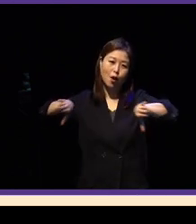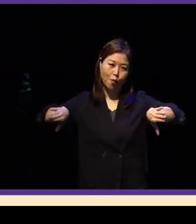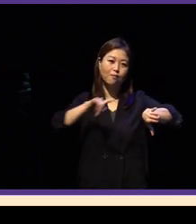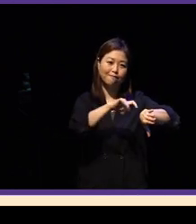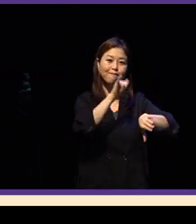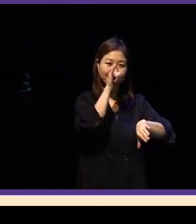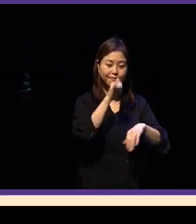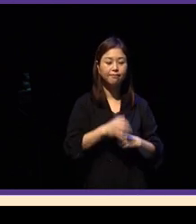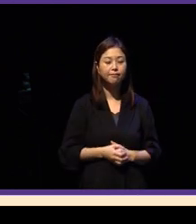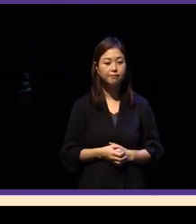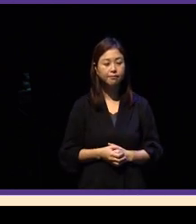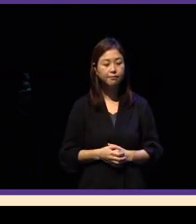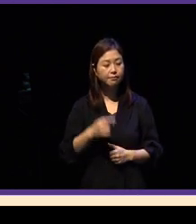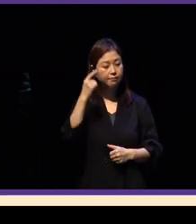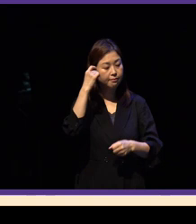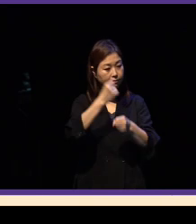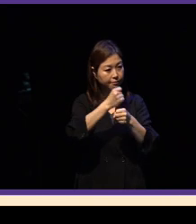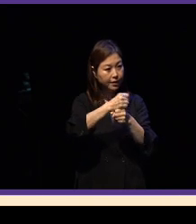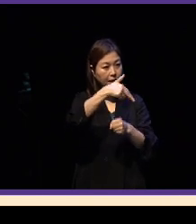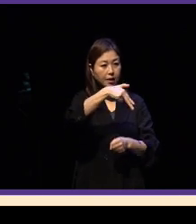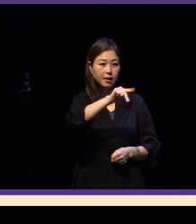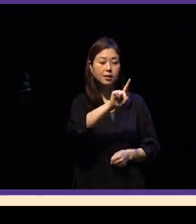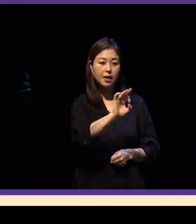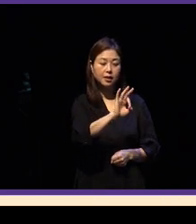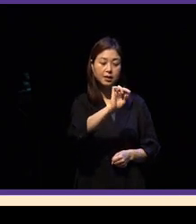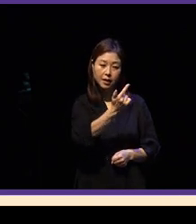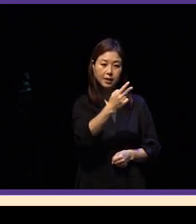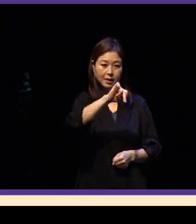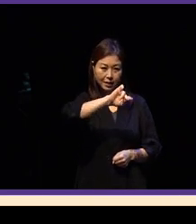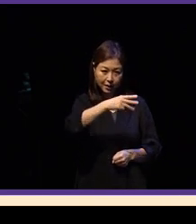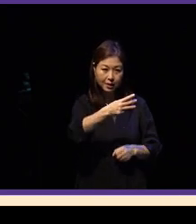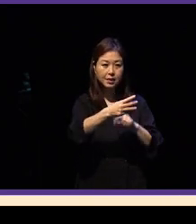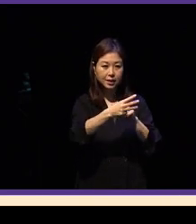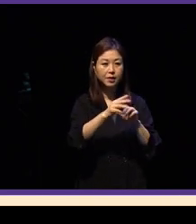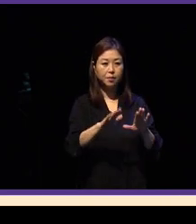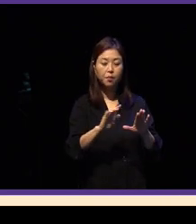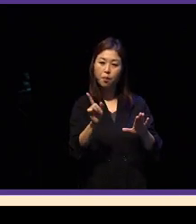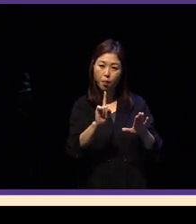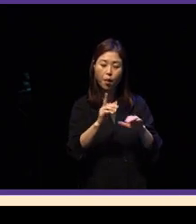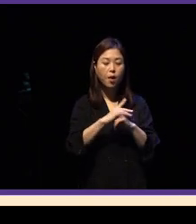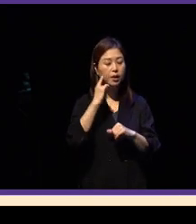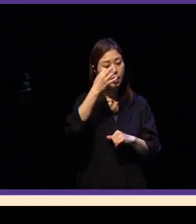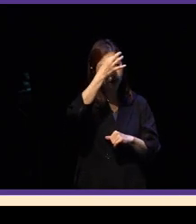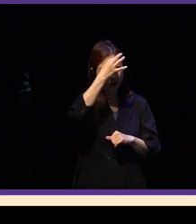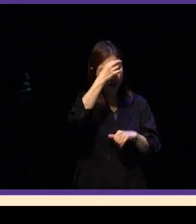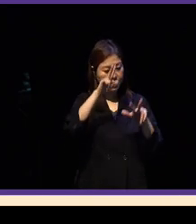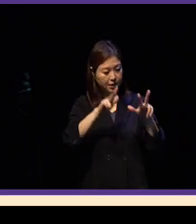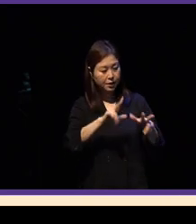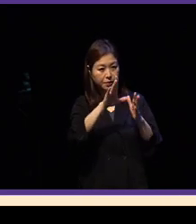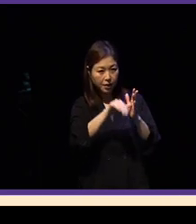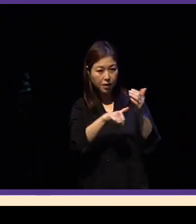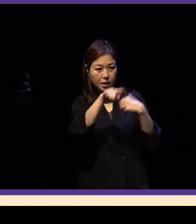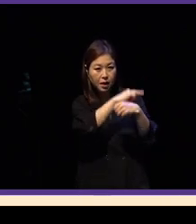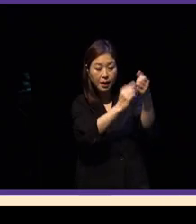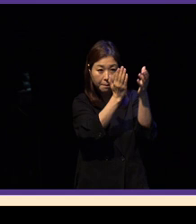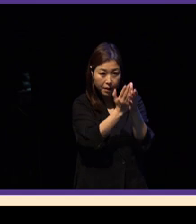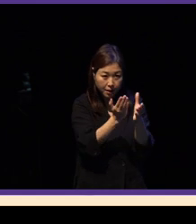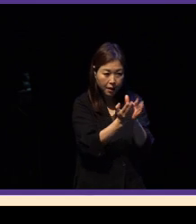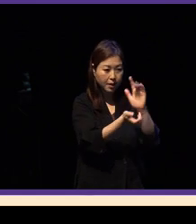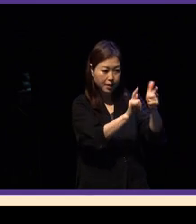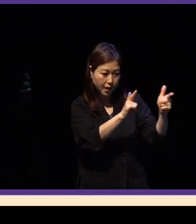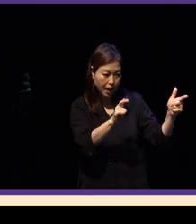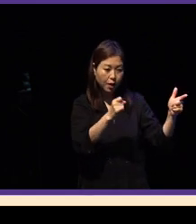되겠습니다. 저희 창작산실 올해 신작이 지향하는 가치는 예술의 동시대성과 다양성,